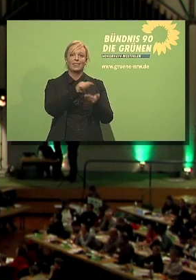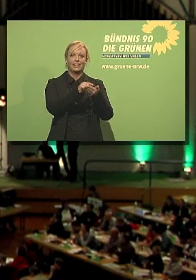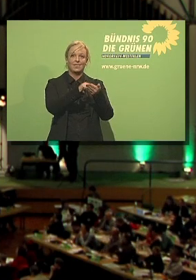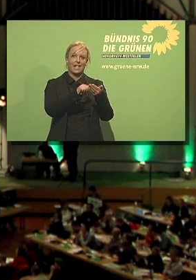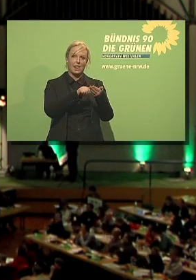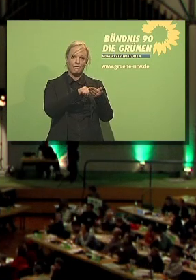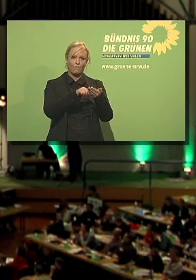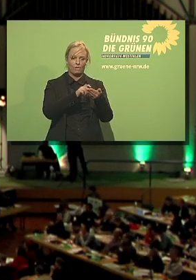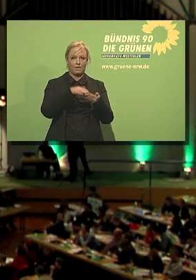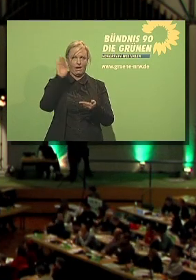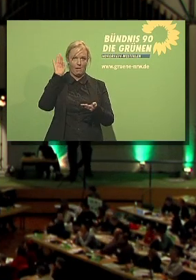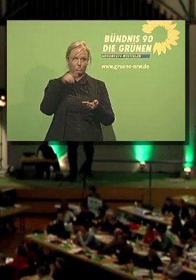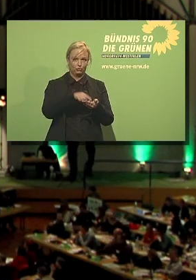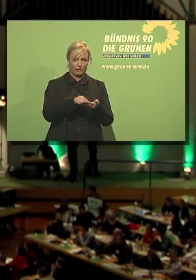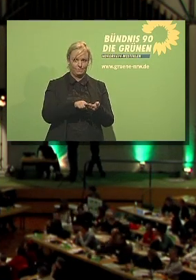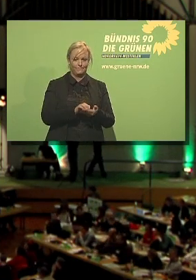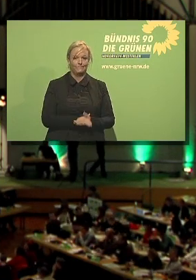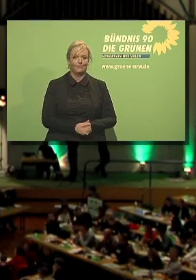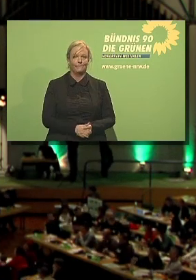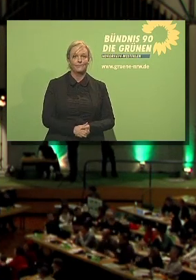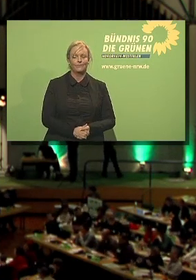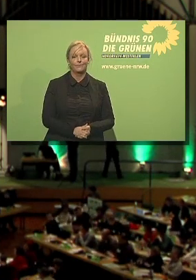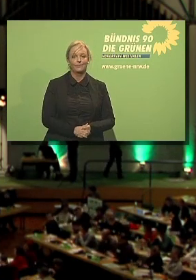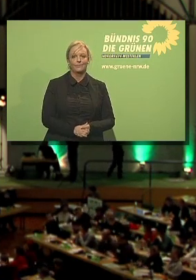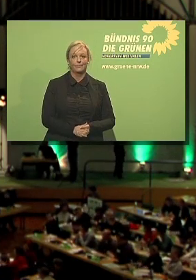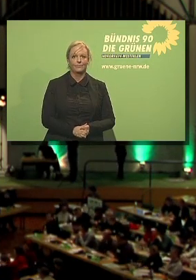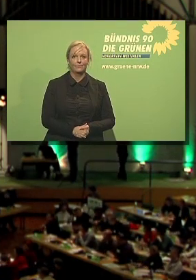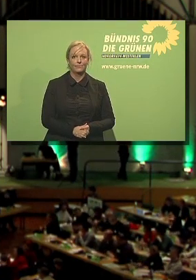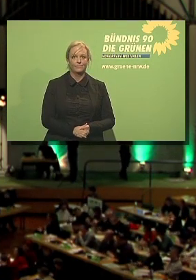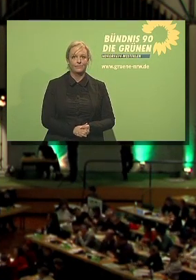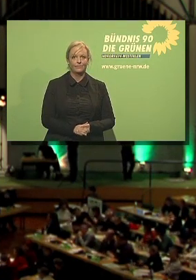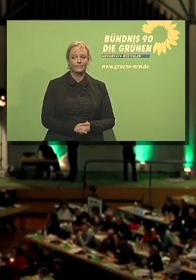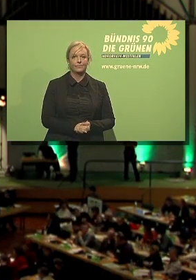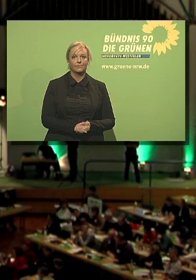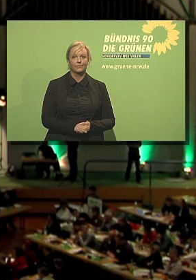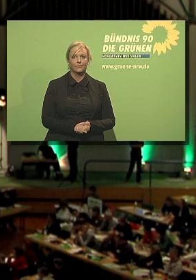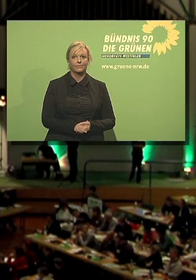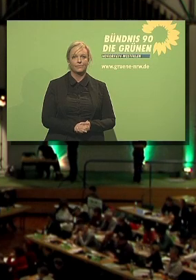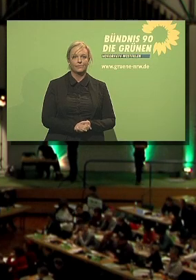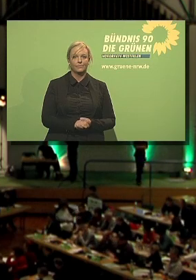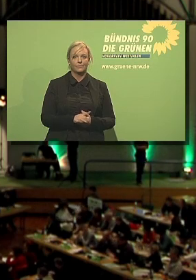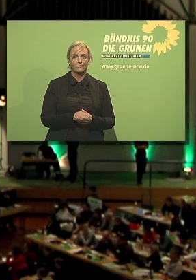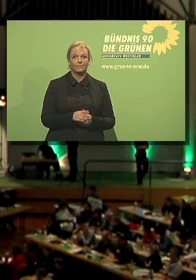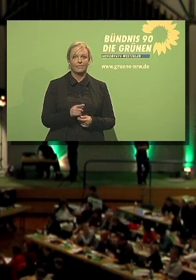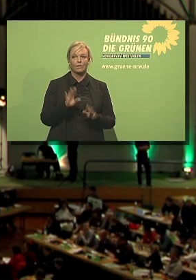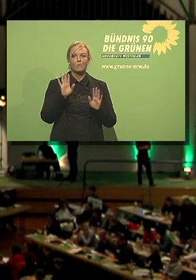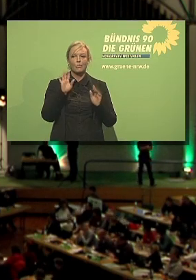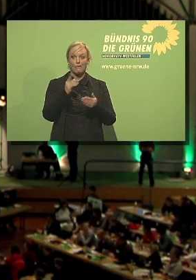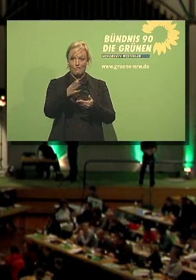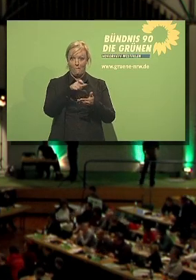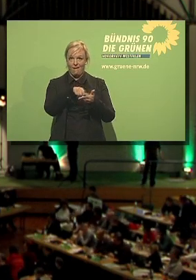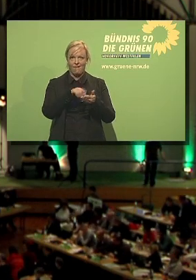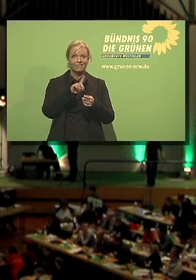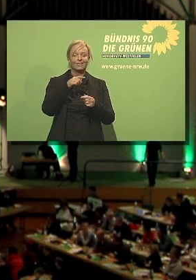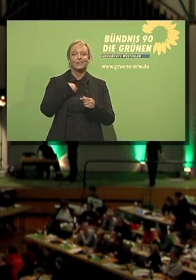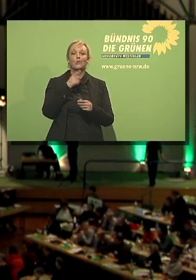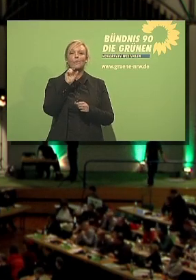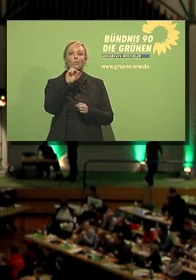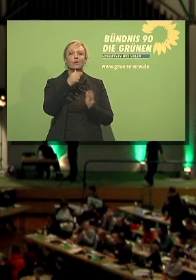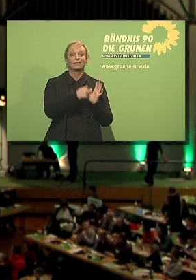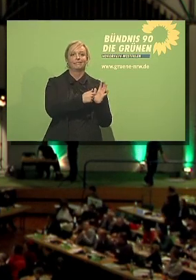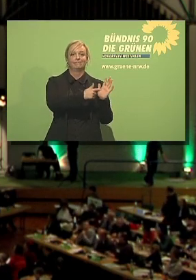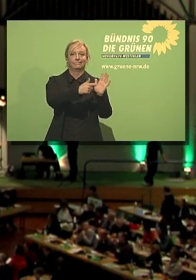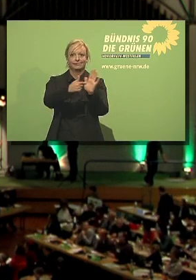mit dem Televoter abstimmen. Und bevor ihr das jetzt alle zur Hand nehmt, kriegt ihr jetzt eine kleine